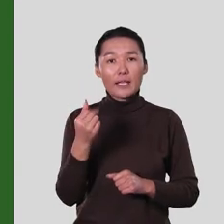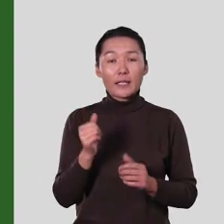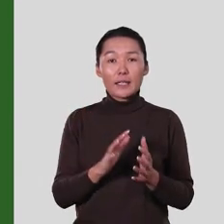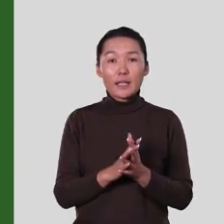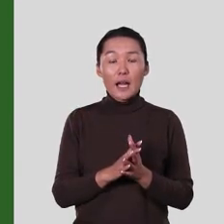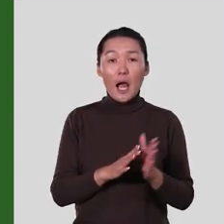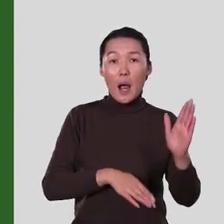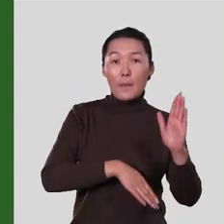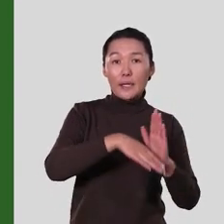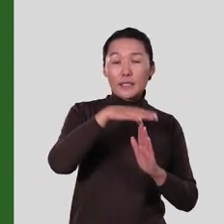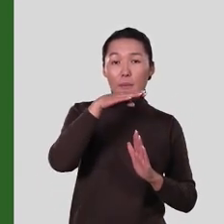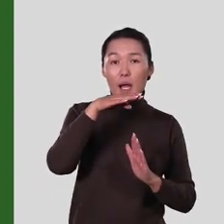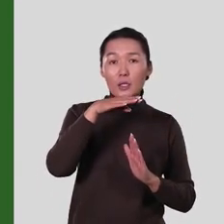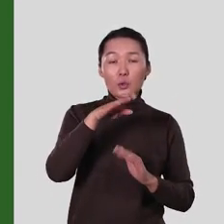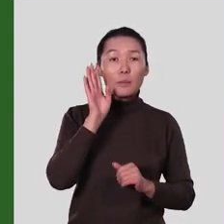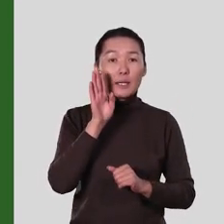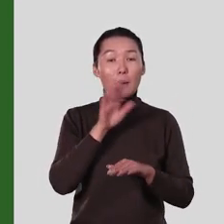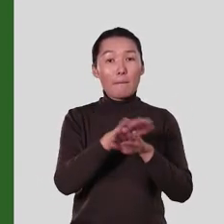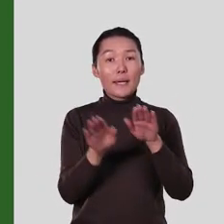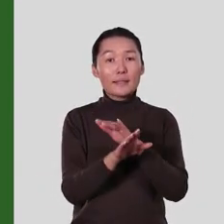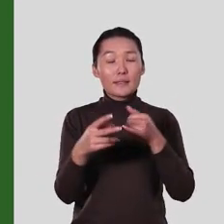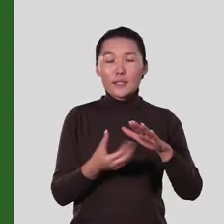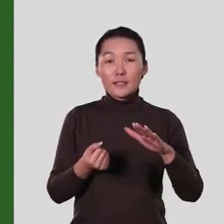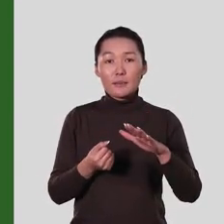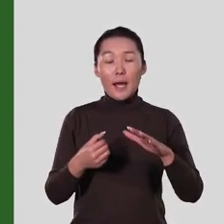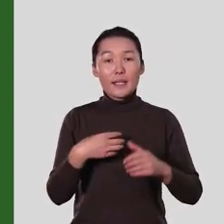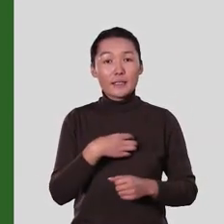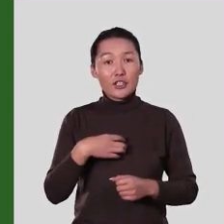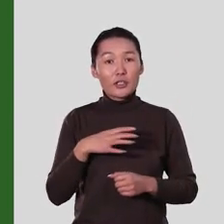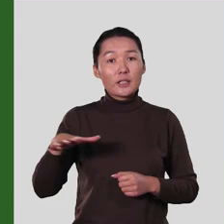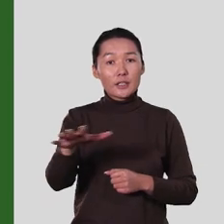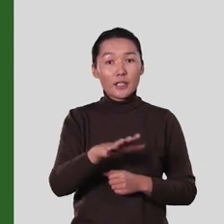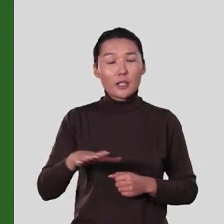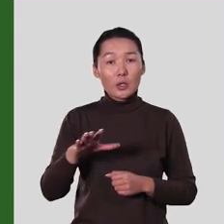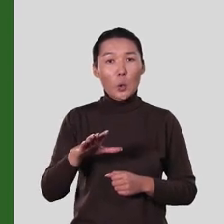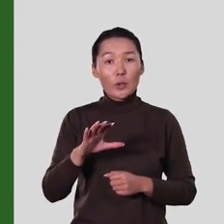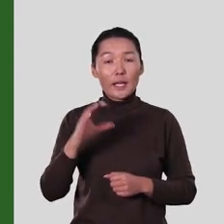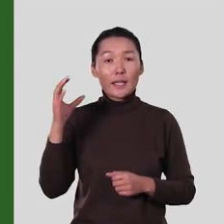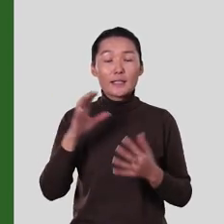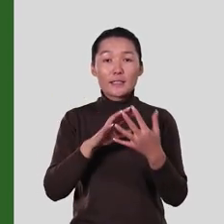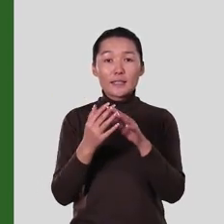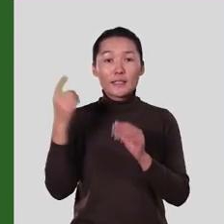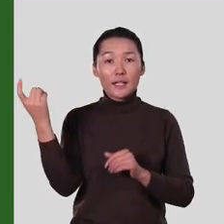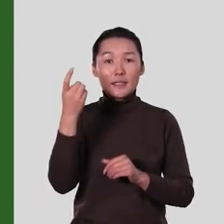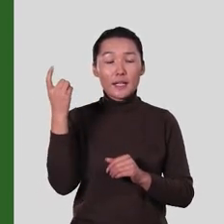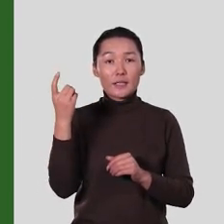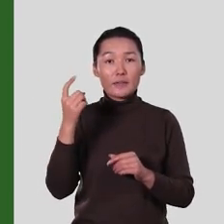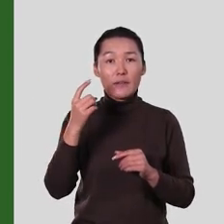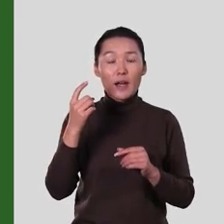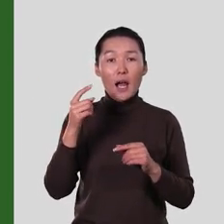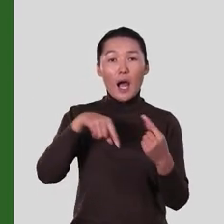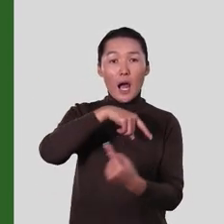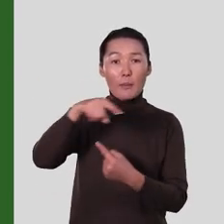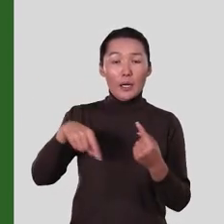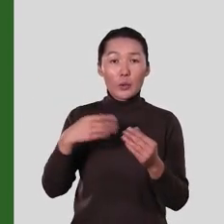поднимают уровни подземных вод, изымая значительные территории из сельскохозяйственного оборота, приводя